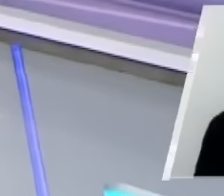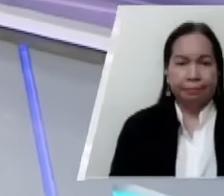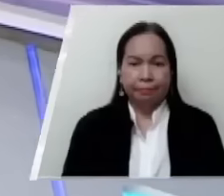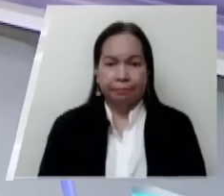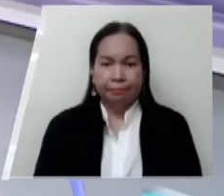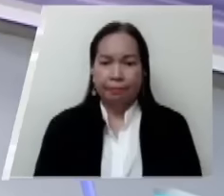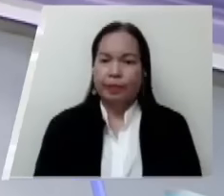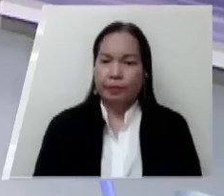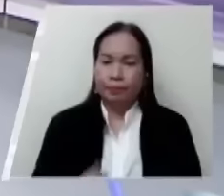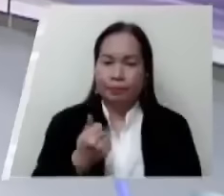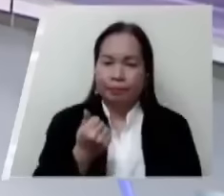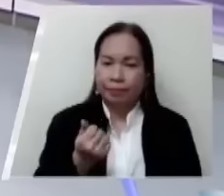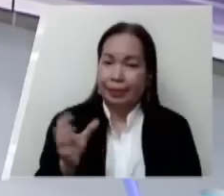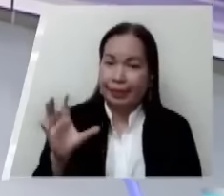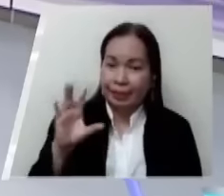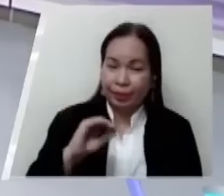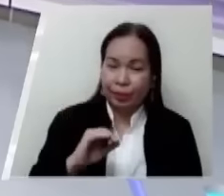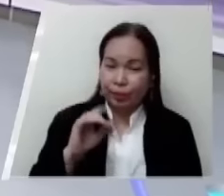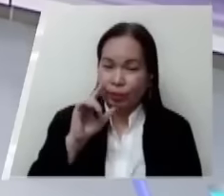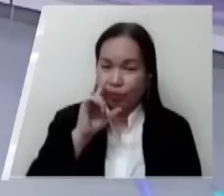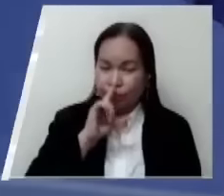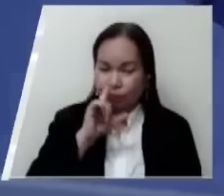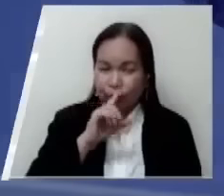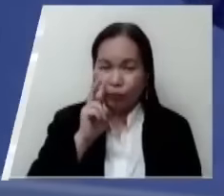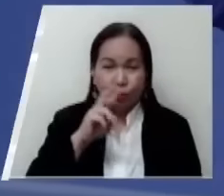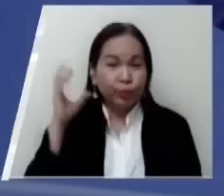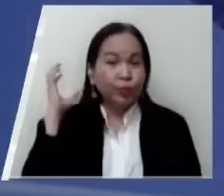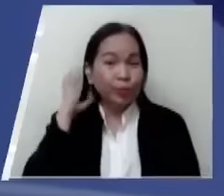Magandang gabi po, Luzon, Visayas at Mindanao.